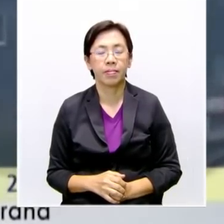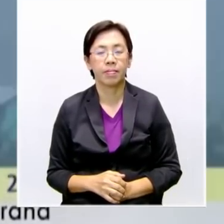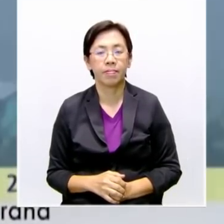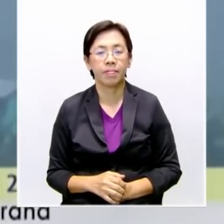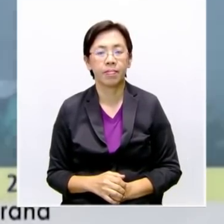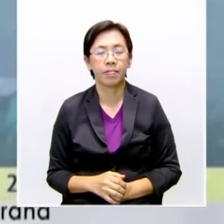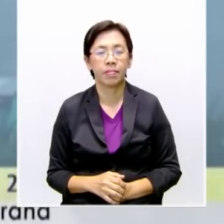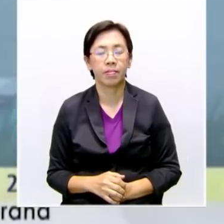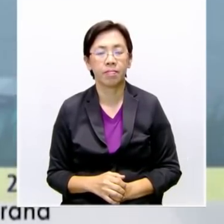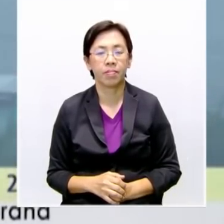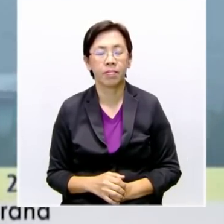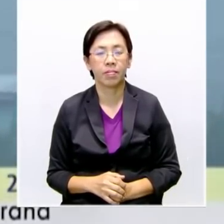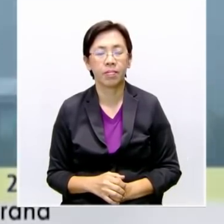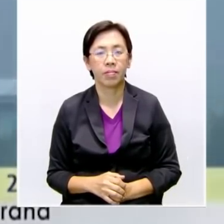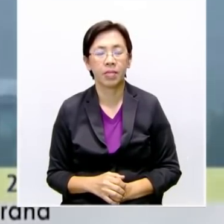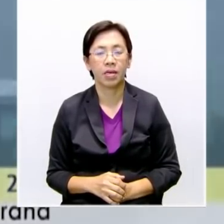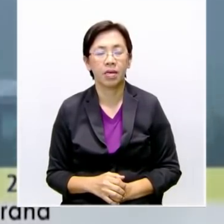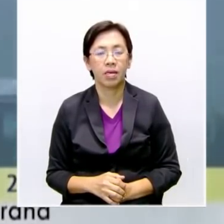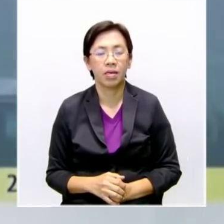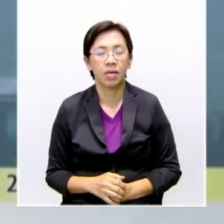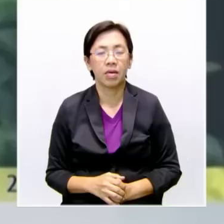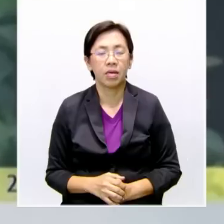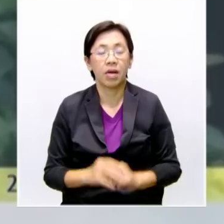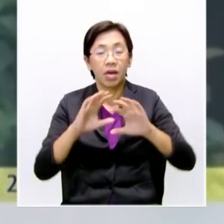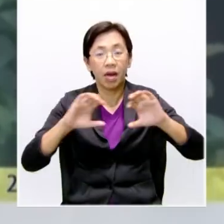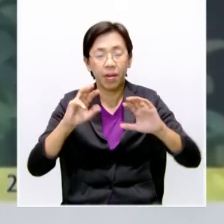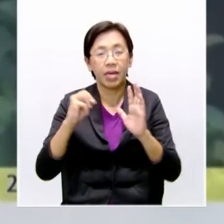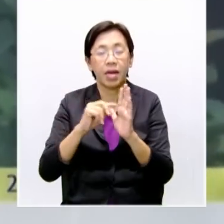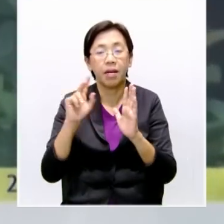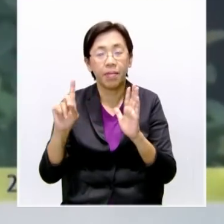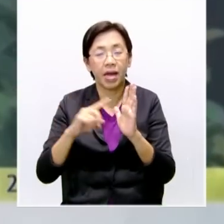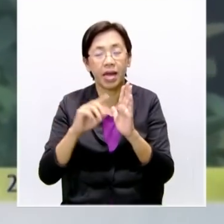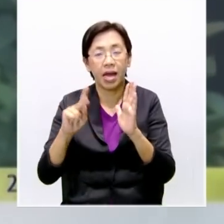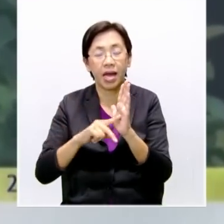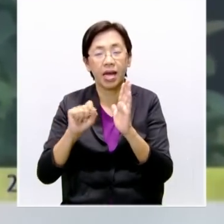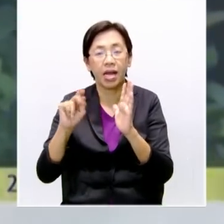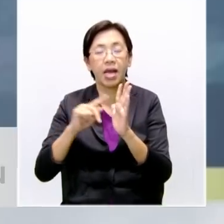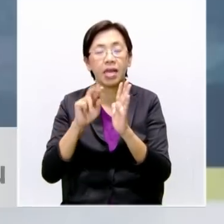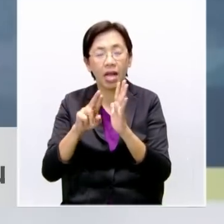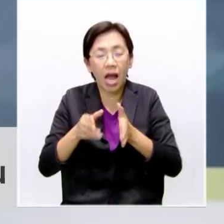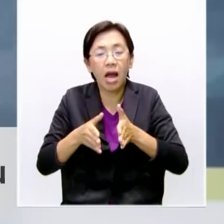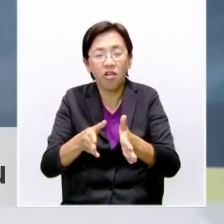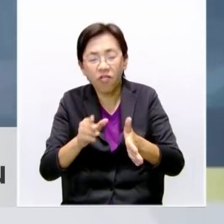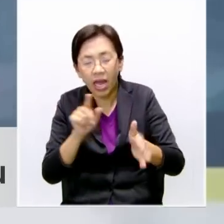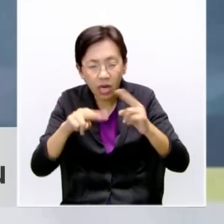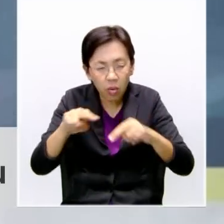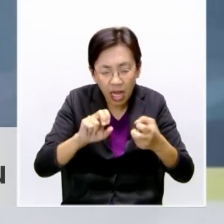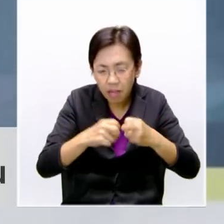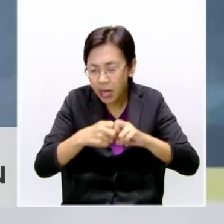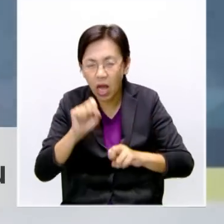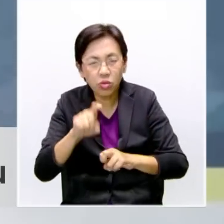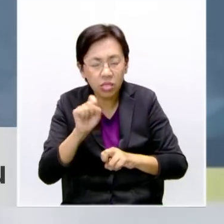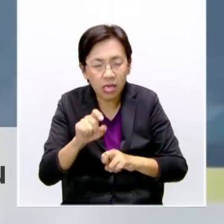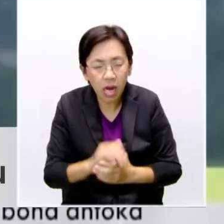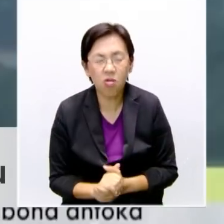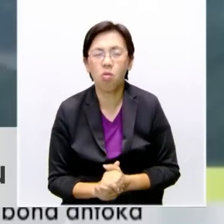สำนักงานป้องกันความเสี่ยงและภัยพิบัติของรัฐบาลมาดากัสการ์แถลงในวันพฤหัสบดีตามเวลาท้องถิ่นว่